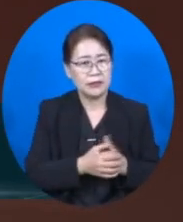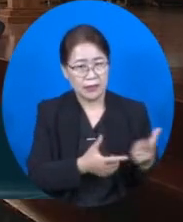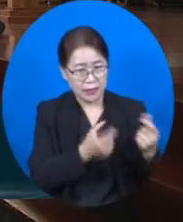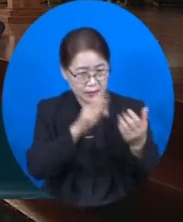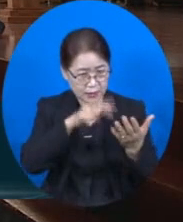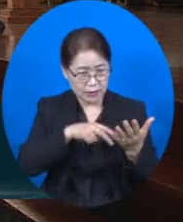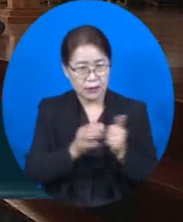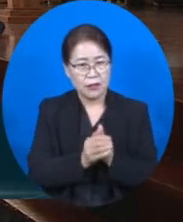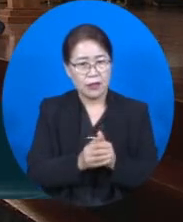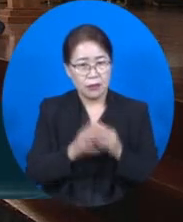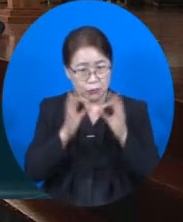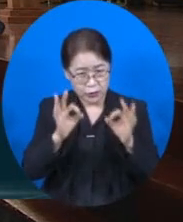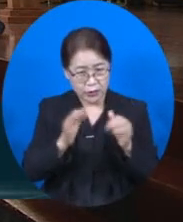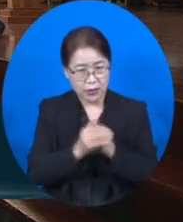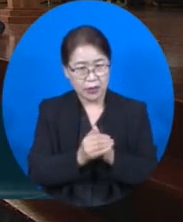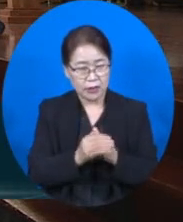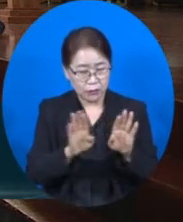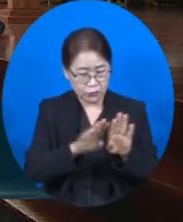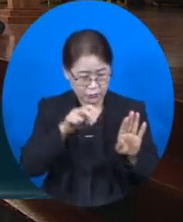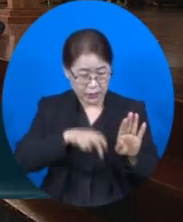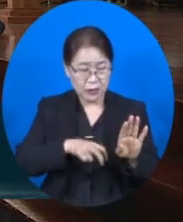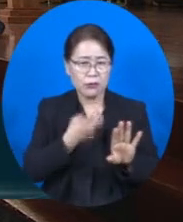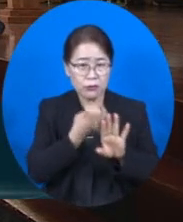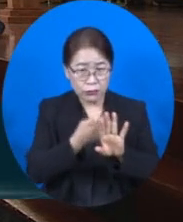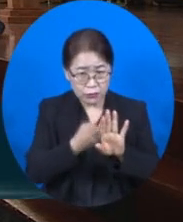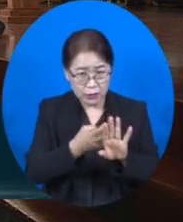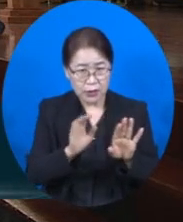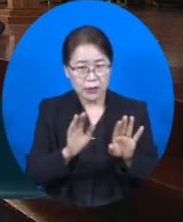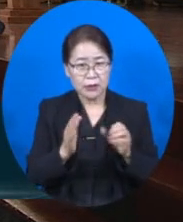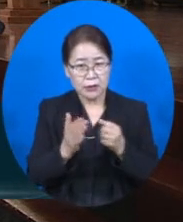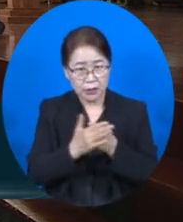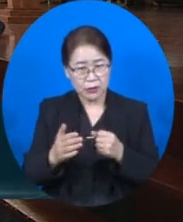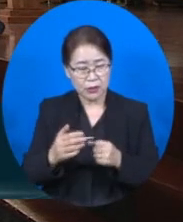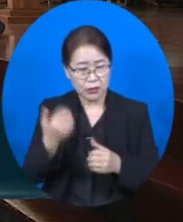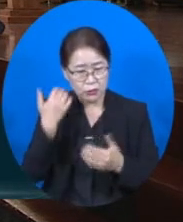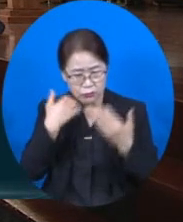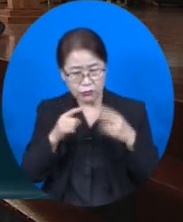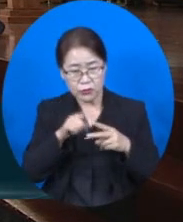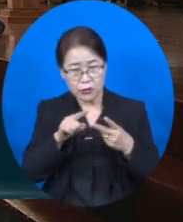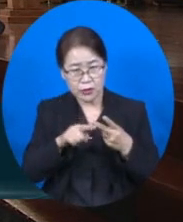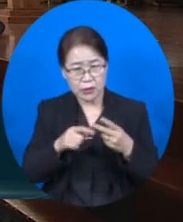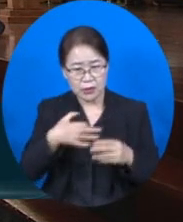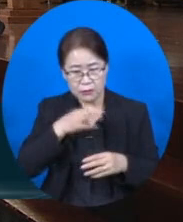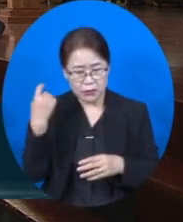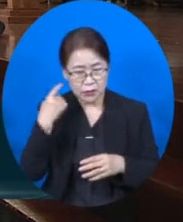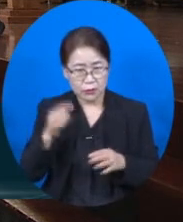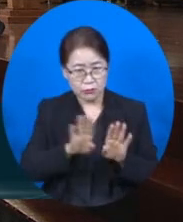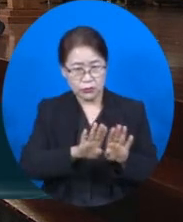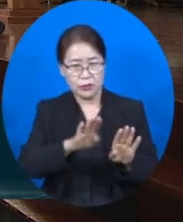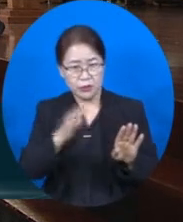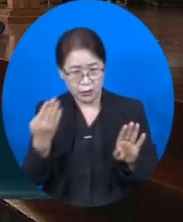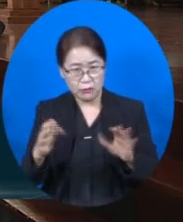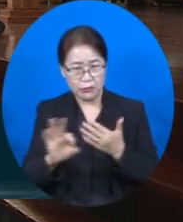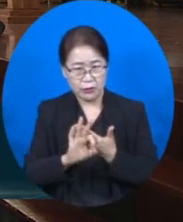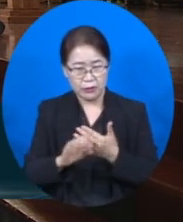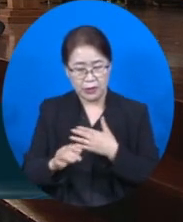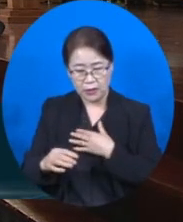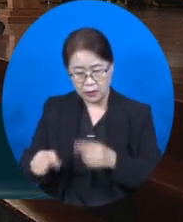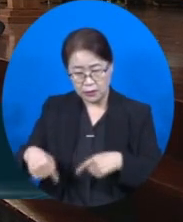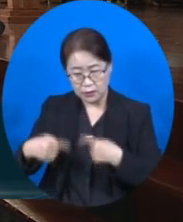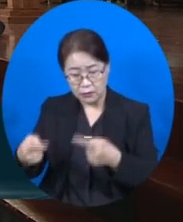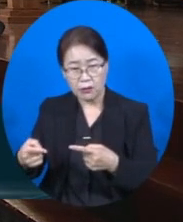같이요 볼지어다 내가 문밖에 서서 두드리노니 누구든지 내 음성을 듣고 문을 열면 내가